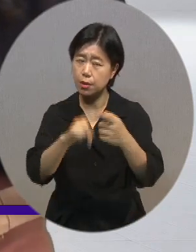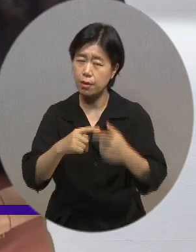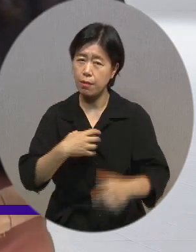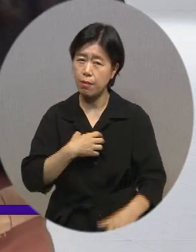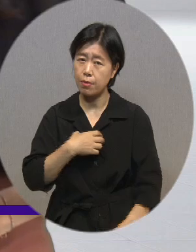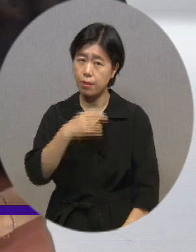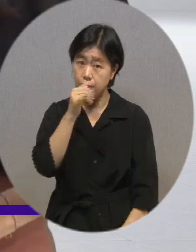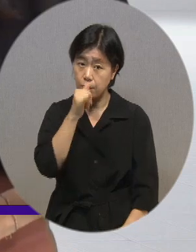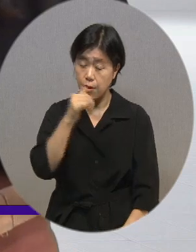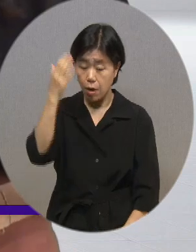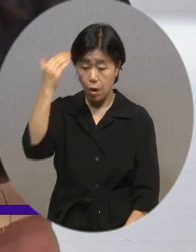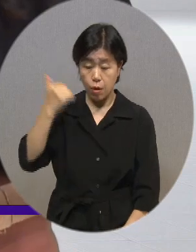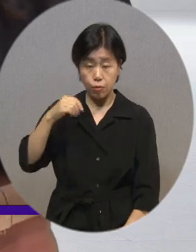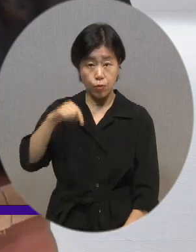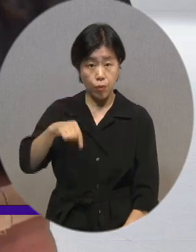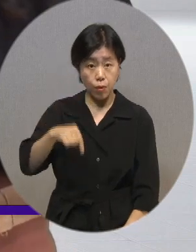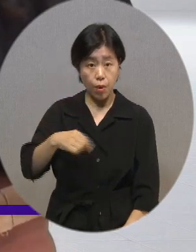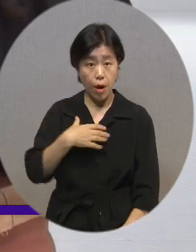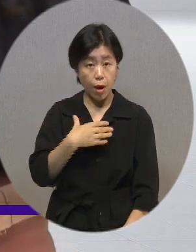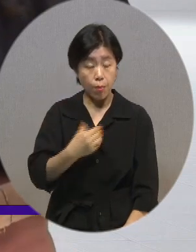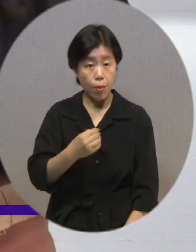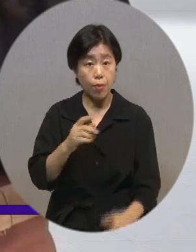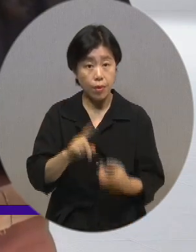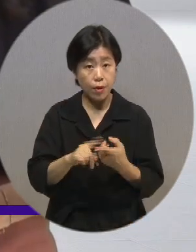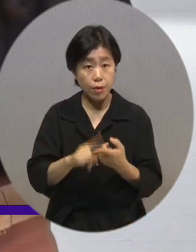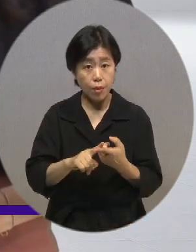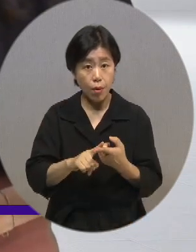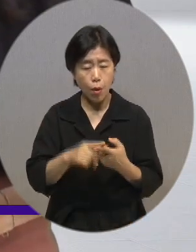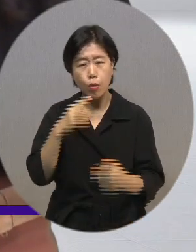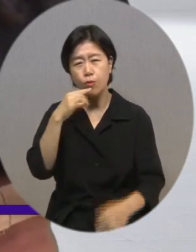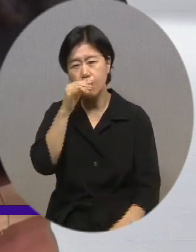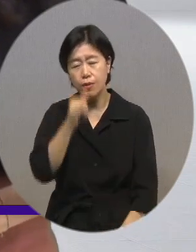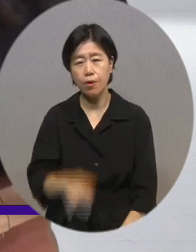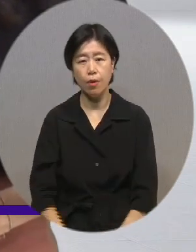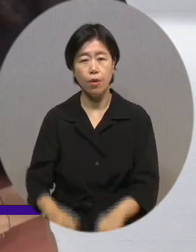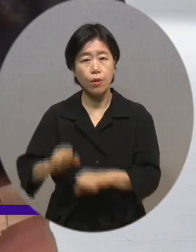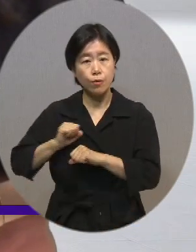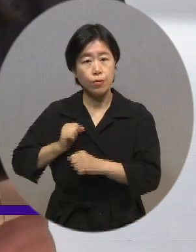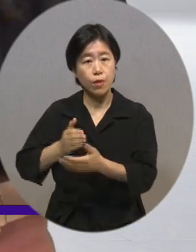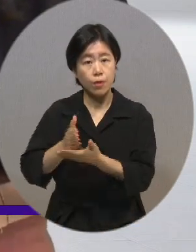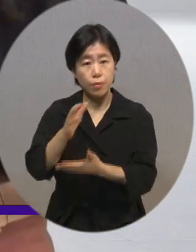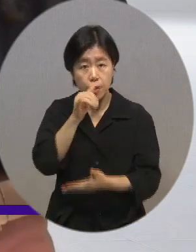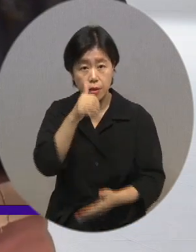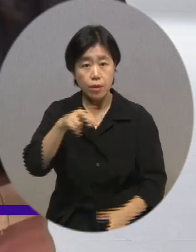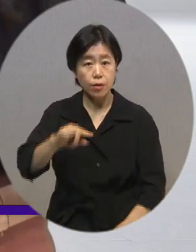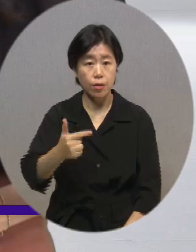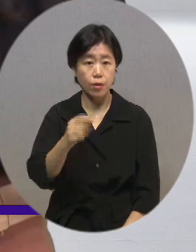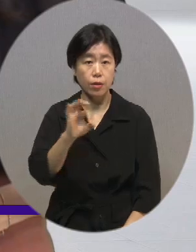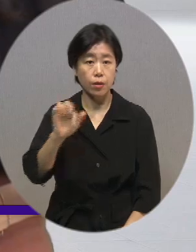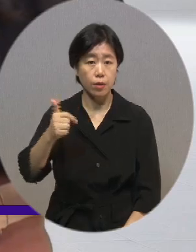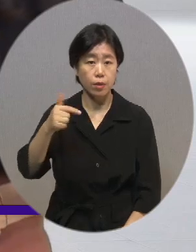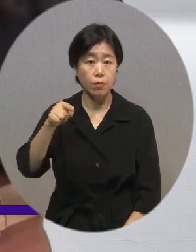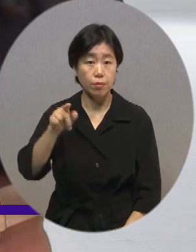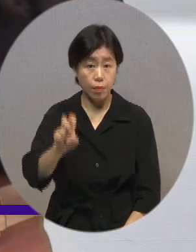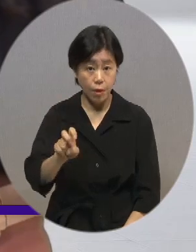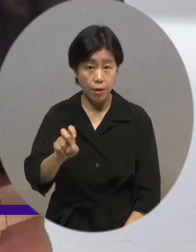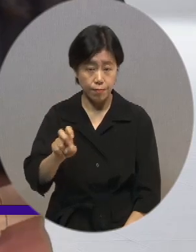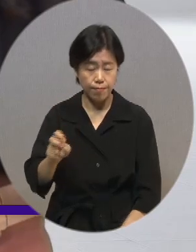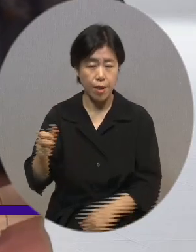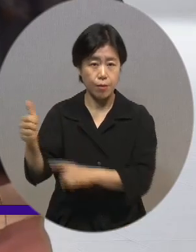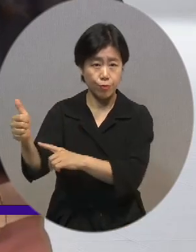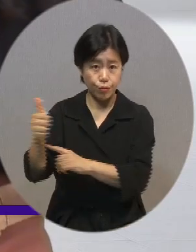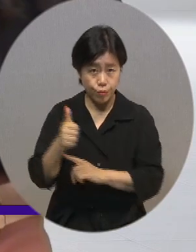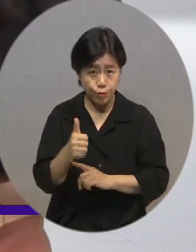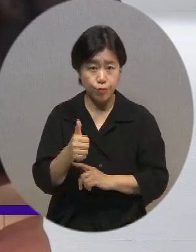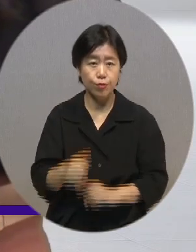상황은 어떨까요? 이번 주 통일 담담은 군사안보 전문가인 전인범 전 특수전 사령관과 함께 남북의